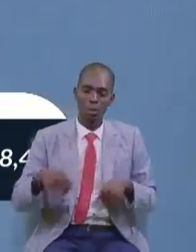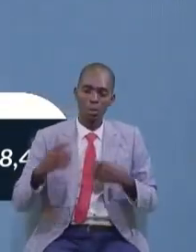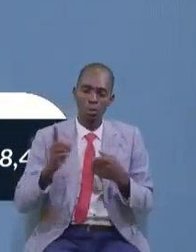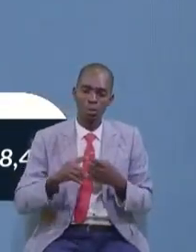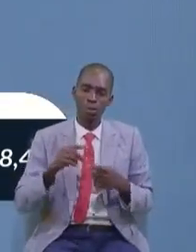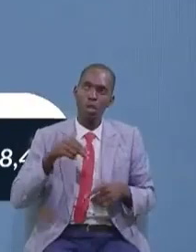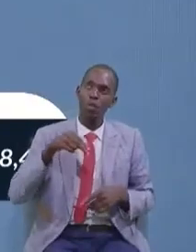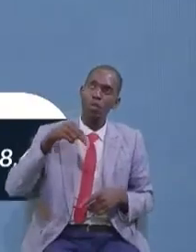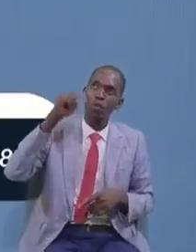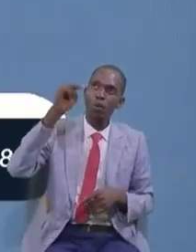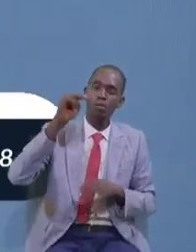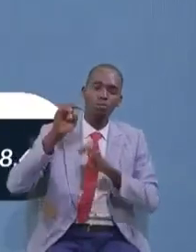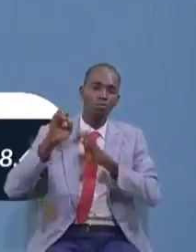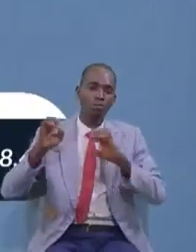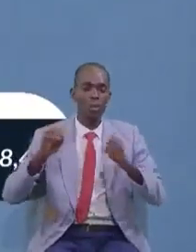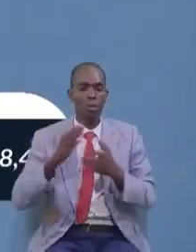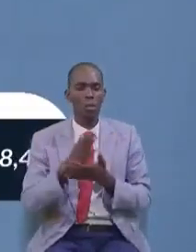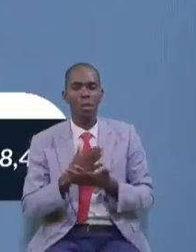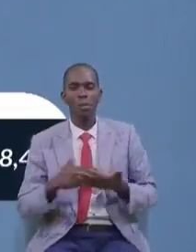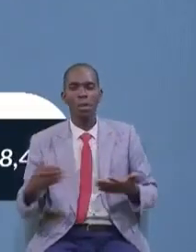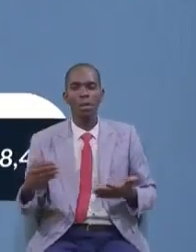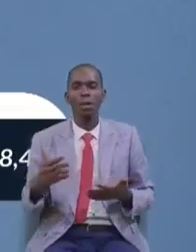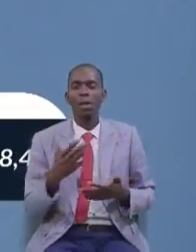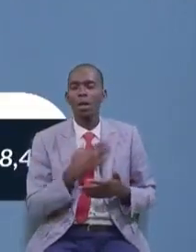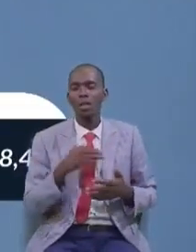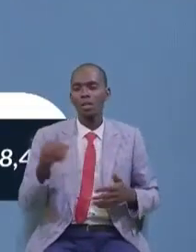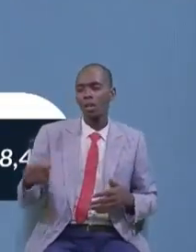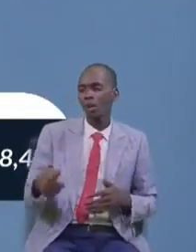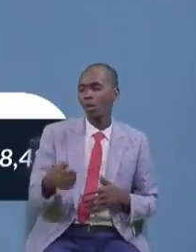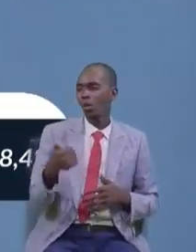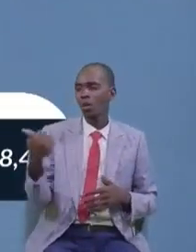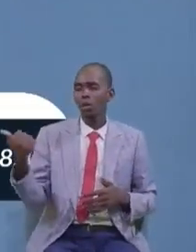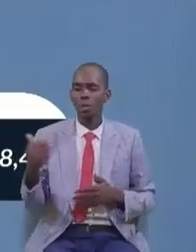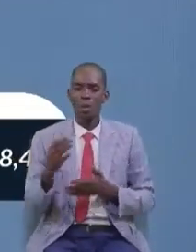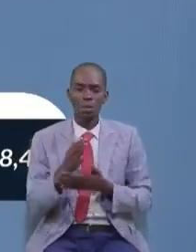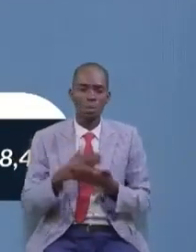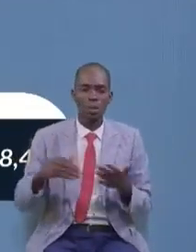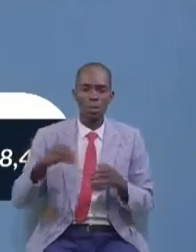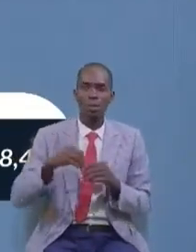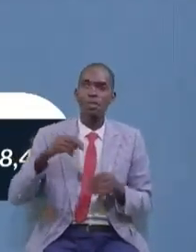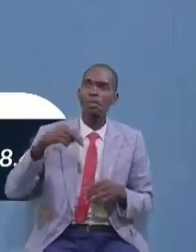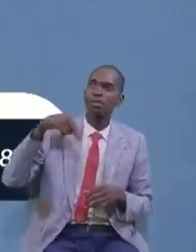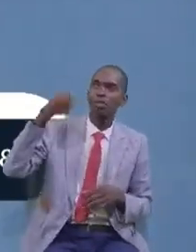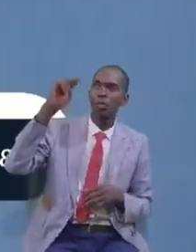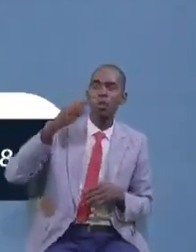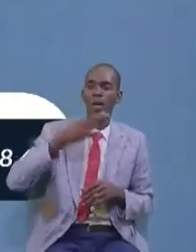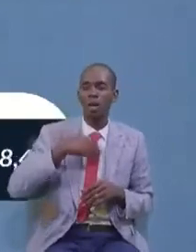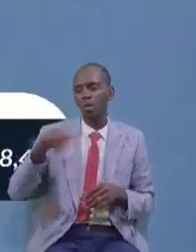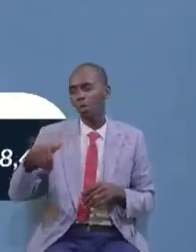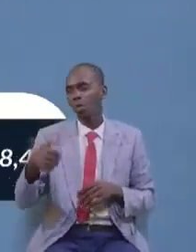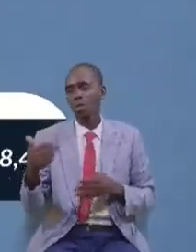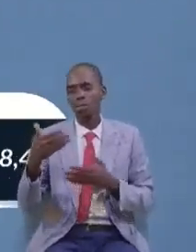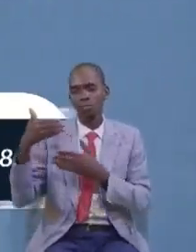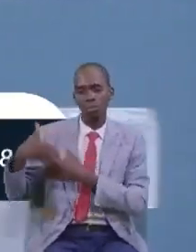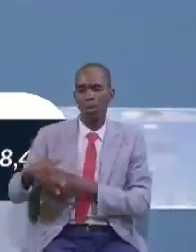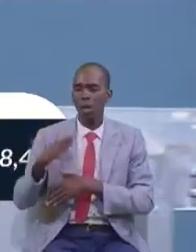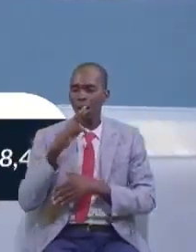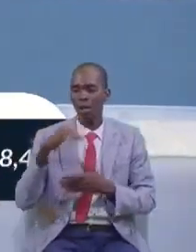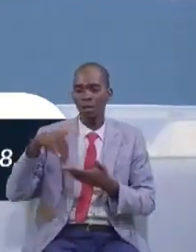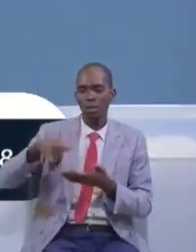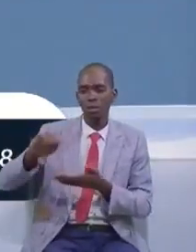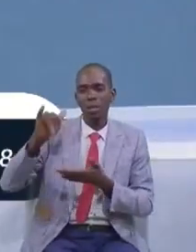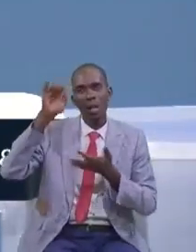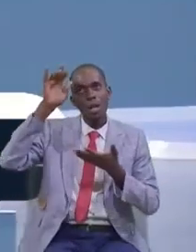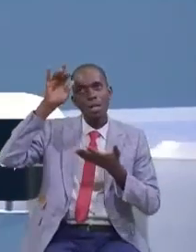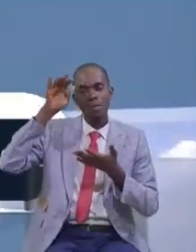part. అలాగే ఈశాన్య రాష్ట్రాలకు వెళ్ళారు. And the other parts, the north and all the others are still watching. ఇంకను ఉత్తర భారత భూభాగం